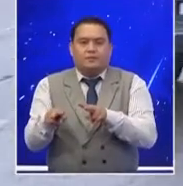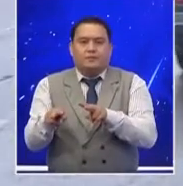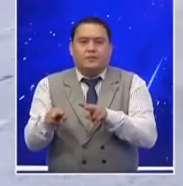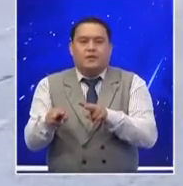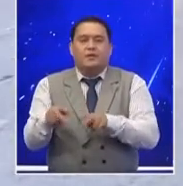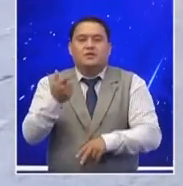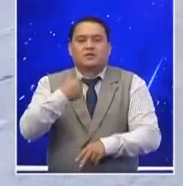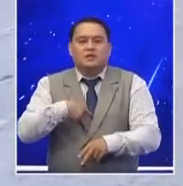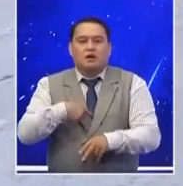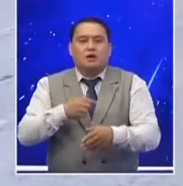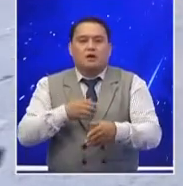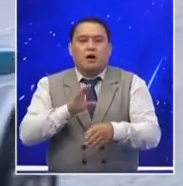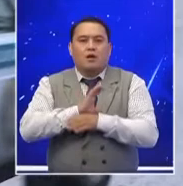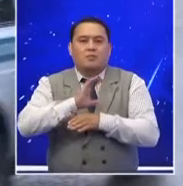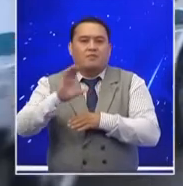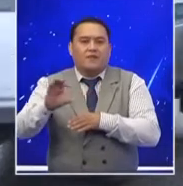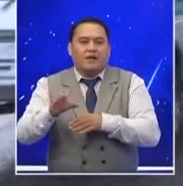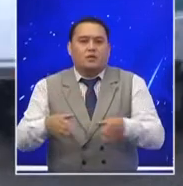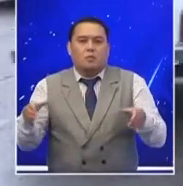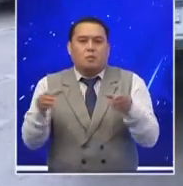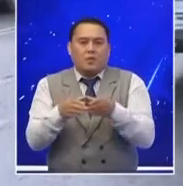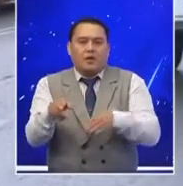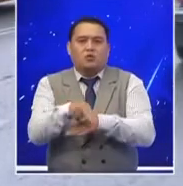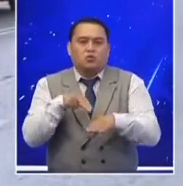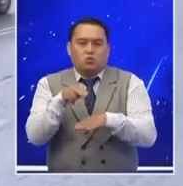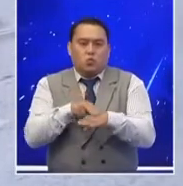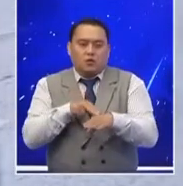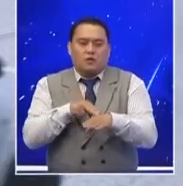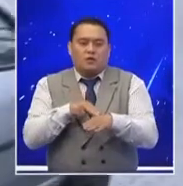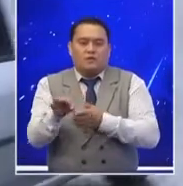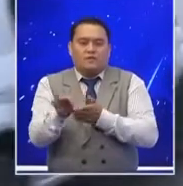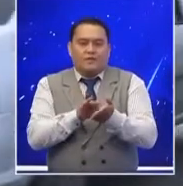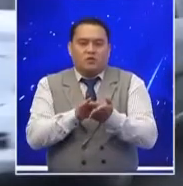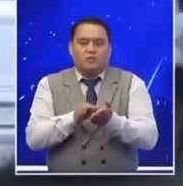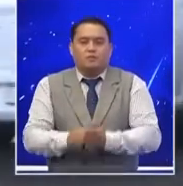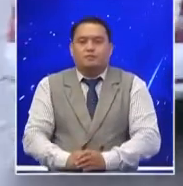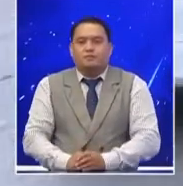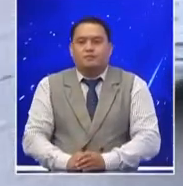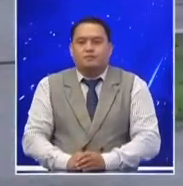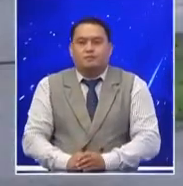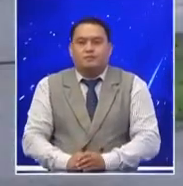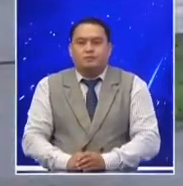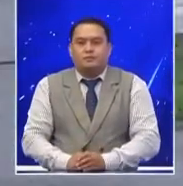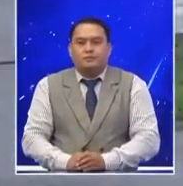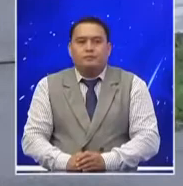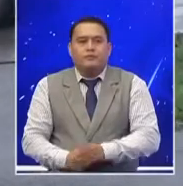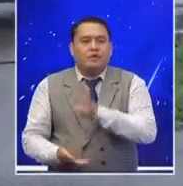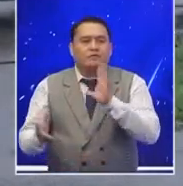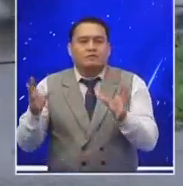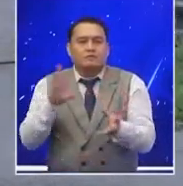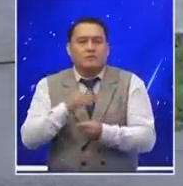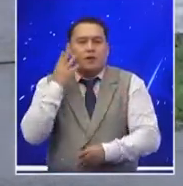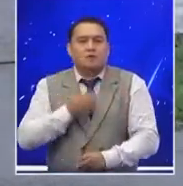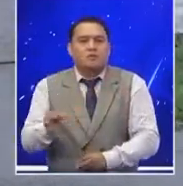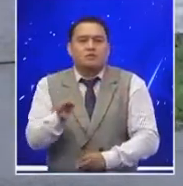и своевременно направлять комплексы силы полиции для своевременного реагирования на все виды правонарушений. В целом в Алматинской области